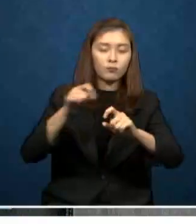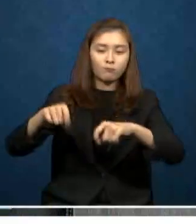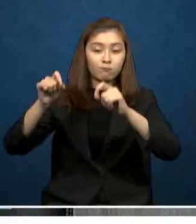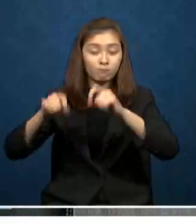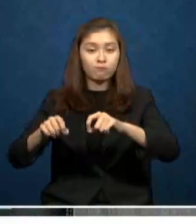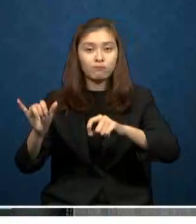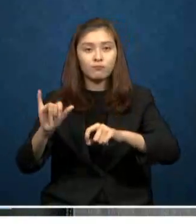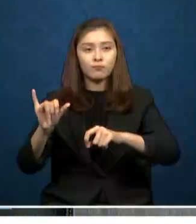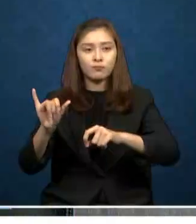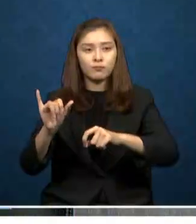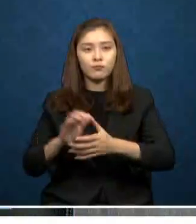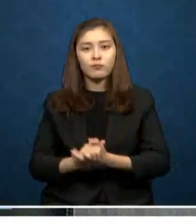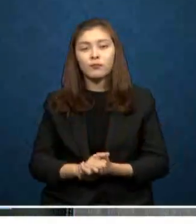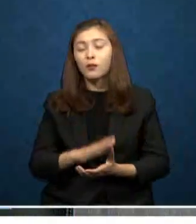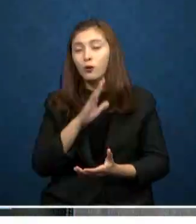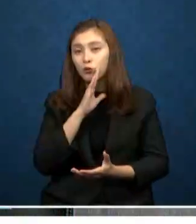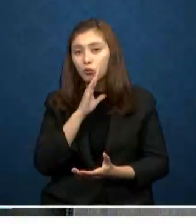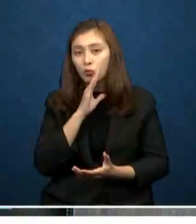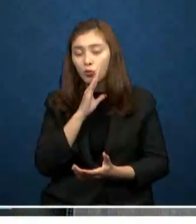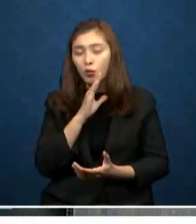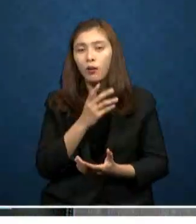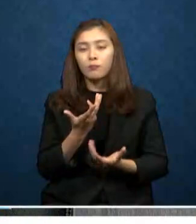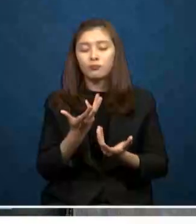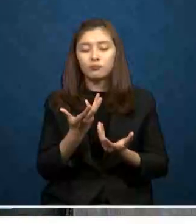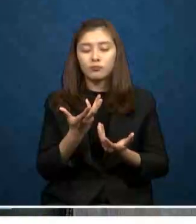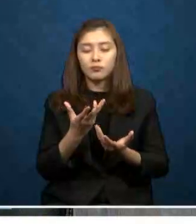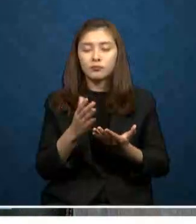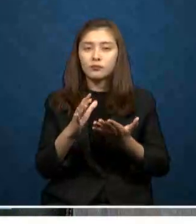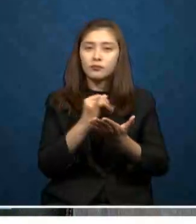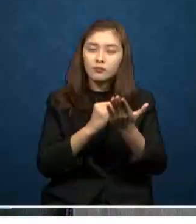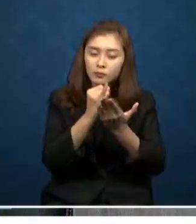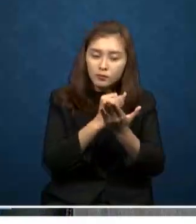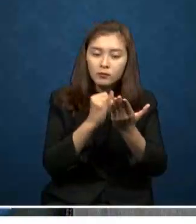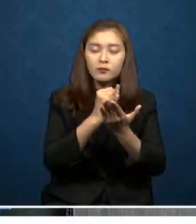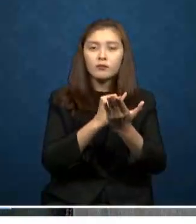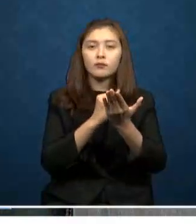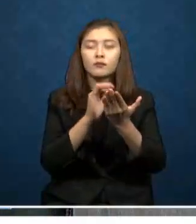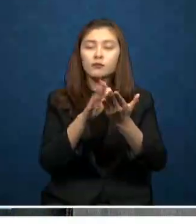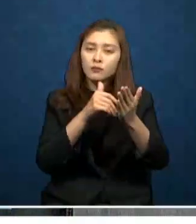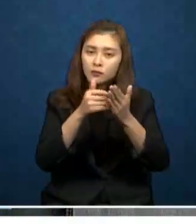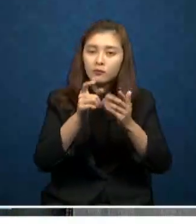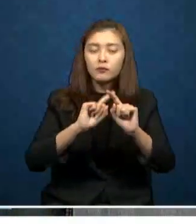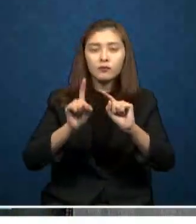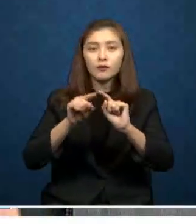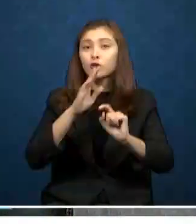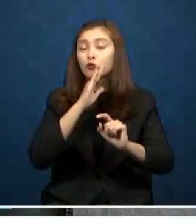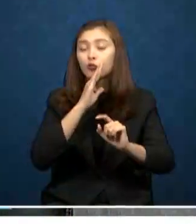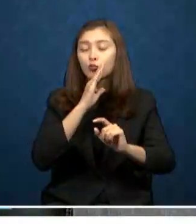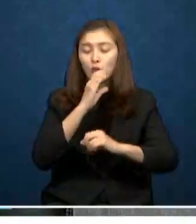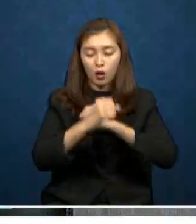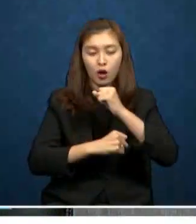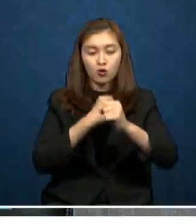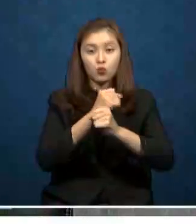งสิทธิ์ด้านวรรณกรรมหรือด้านงานศิลปะทั้งหลายเมื่อครบ50ปีหลังจากเสียชีวิตไปแล้